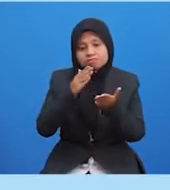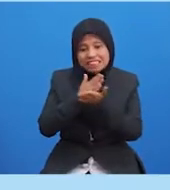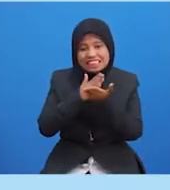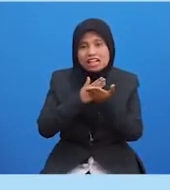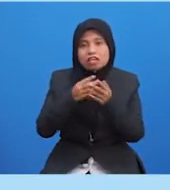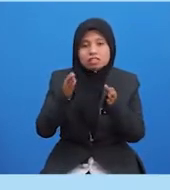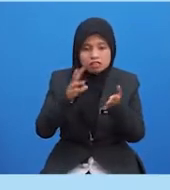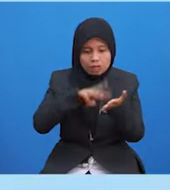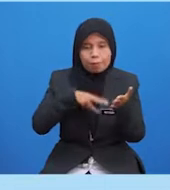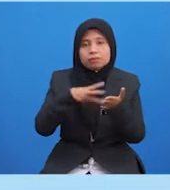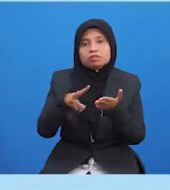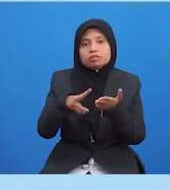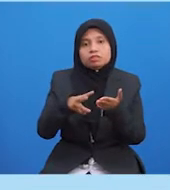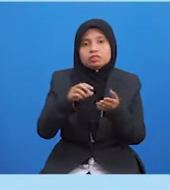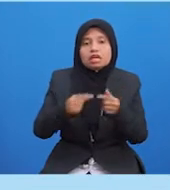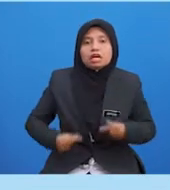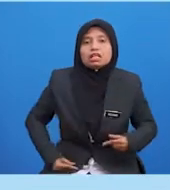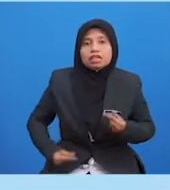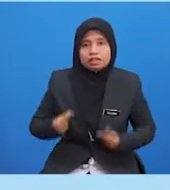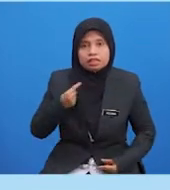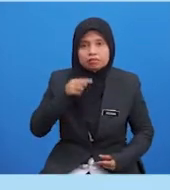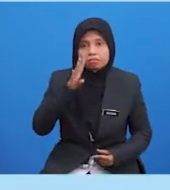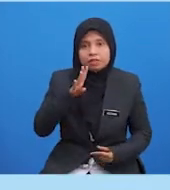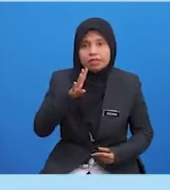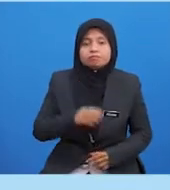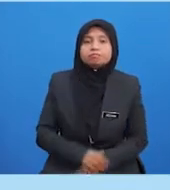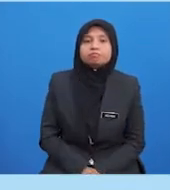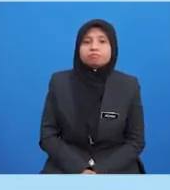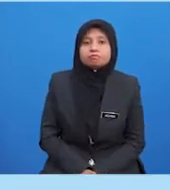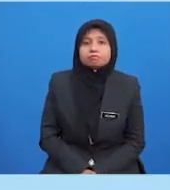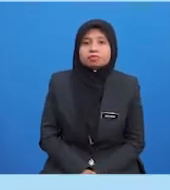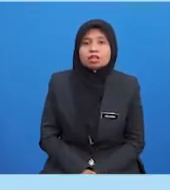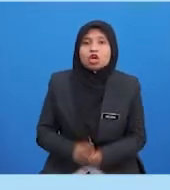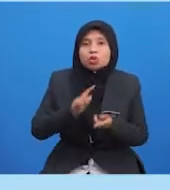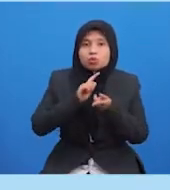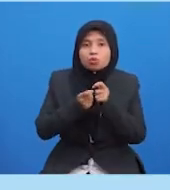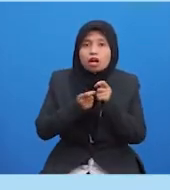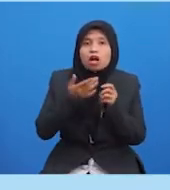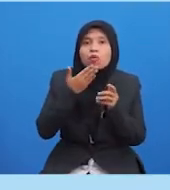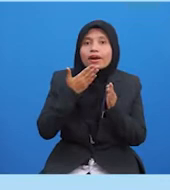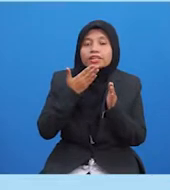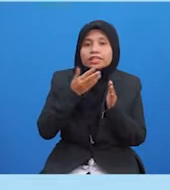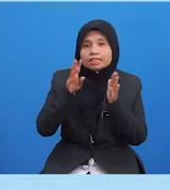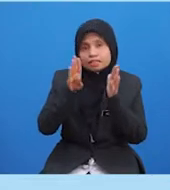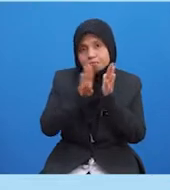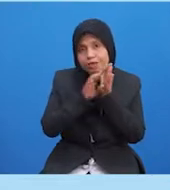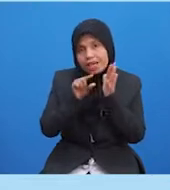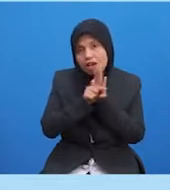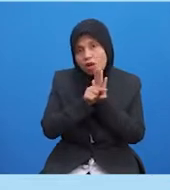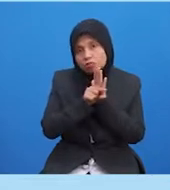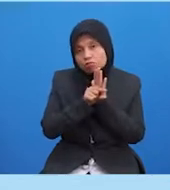Gaya keempat yang boleh ditambah kepada jadual ialah menukar warna latar